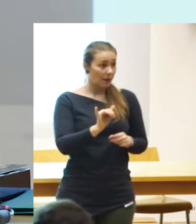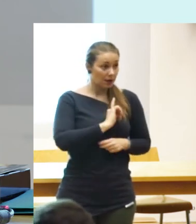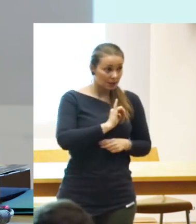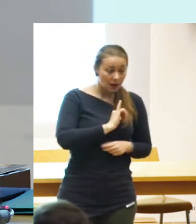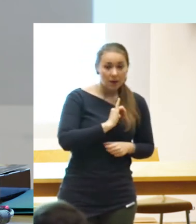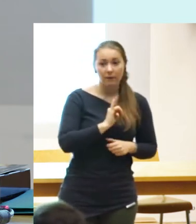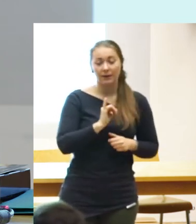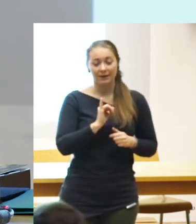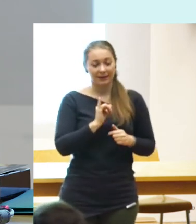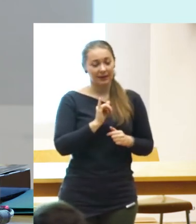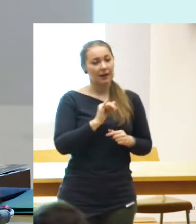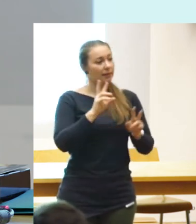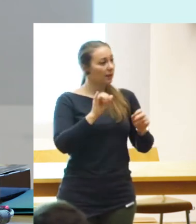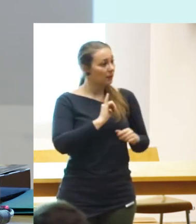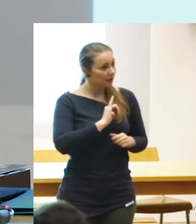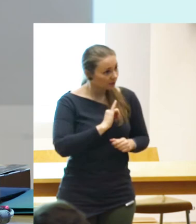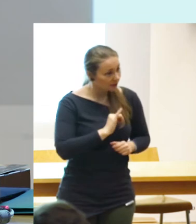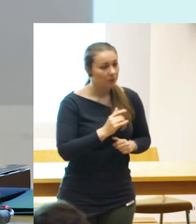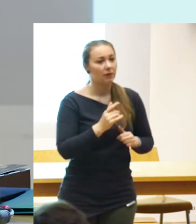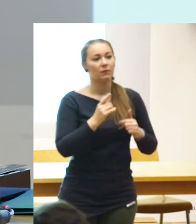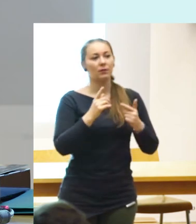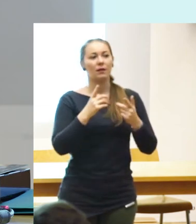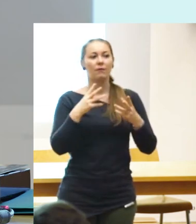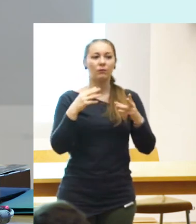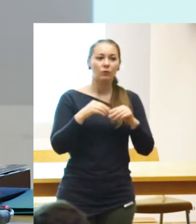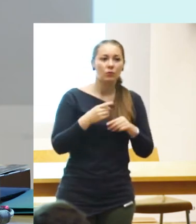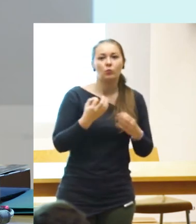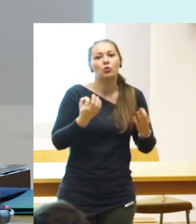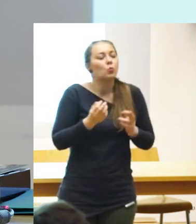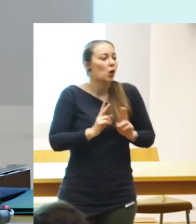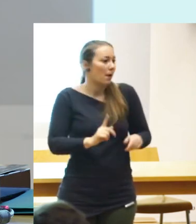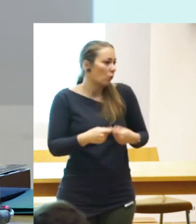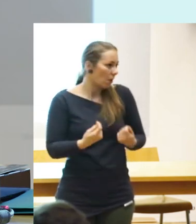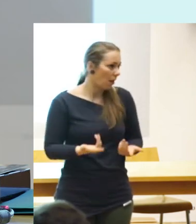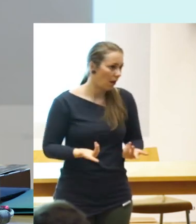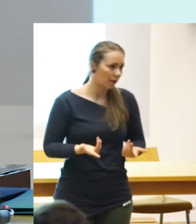očekávala jsem inspiraci, jak přispět k otevření instituce.